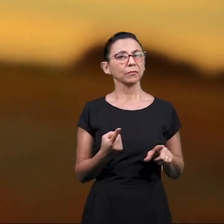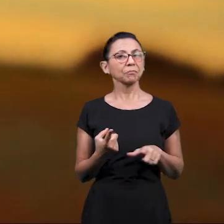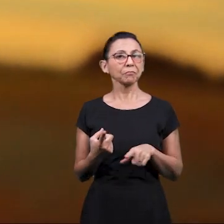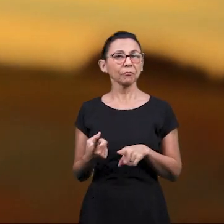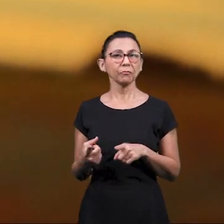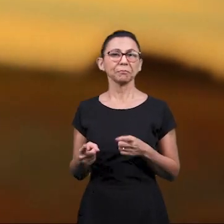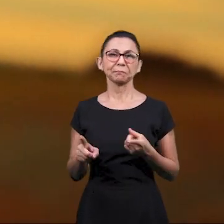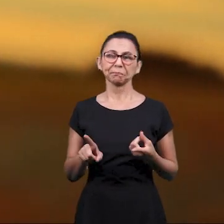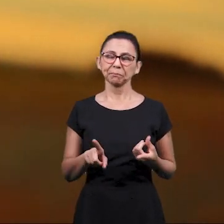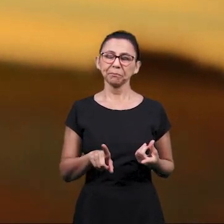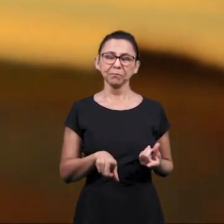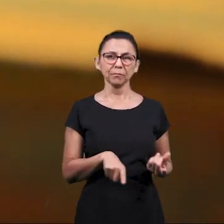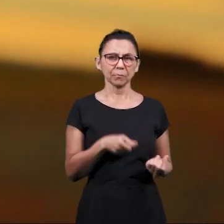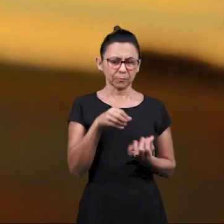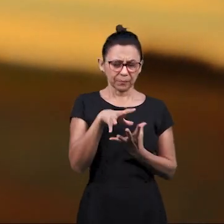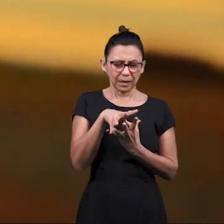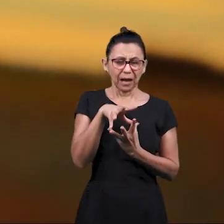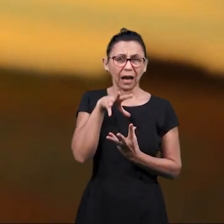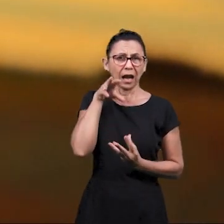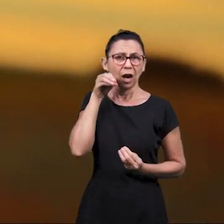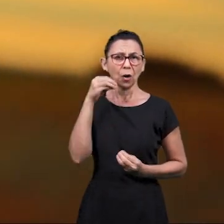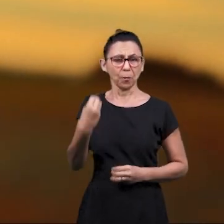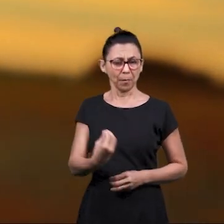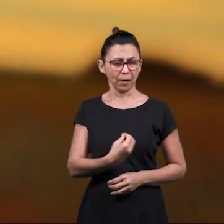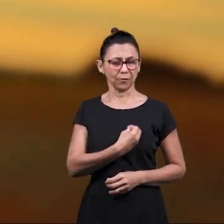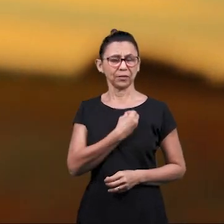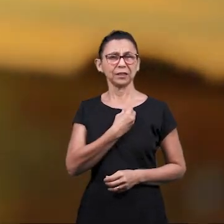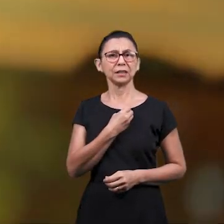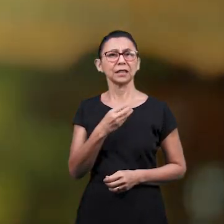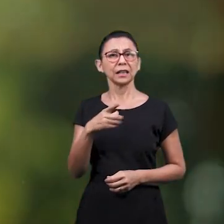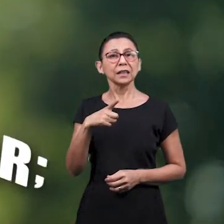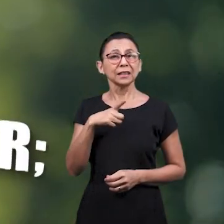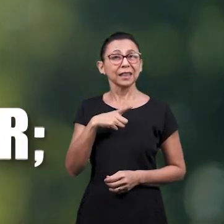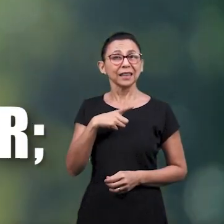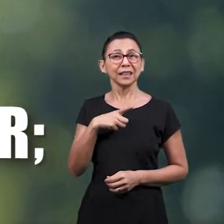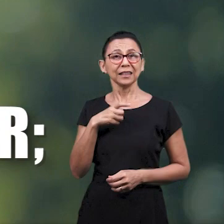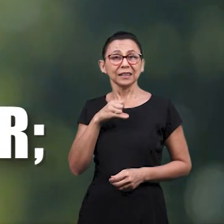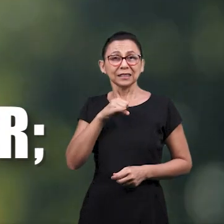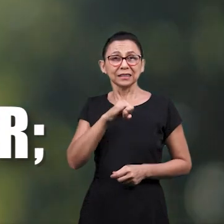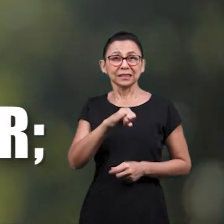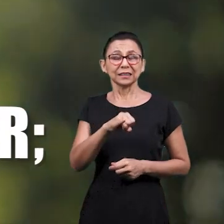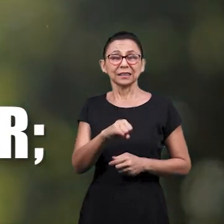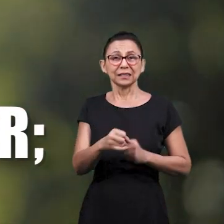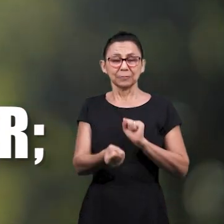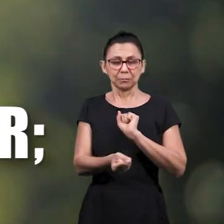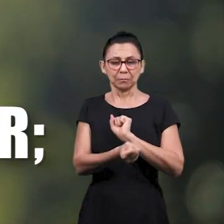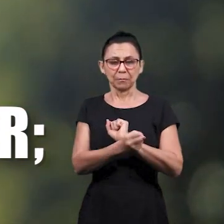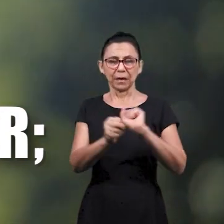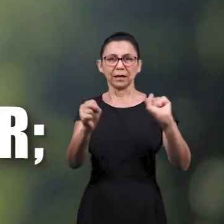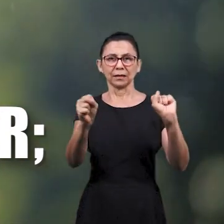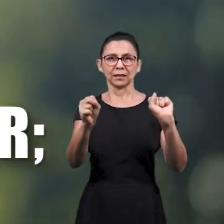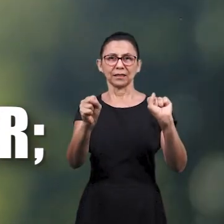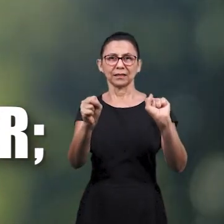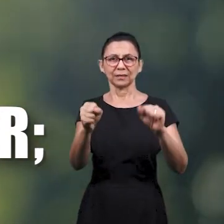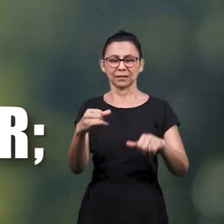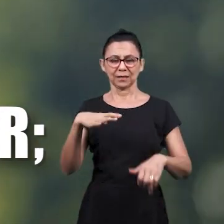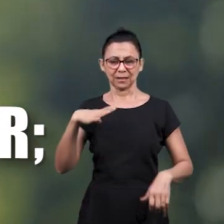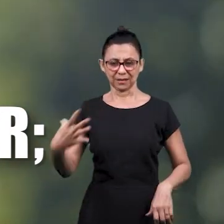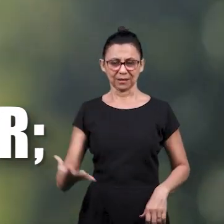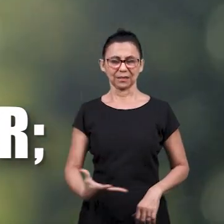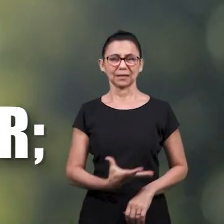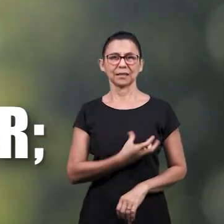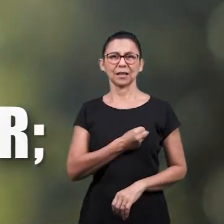Искупленная душа моя будет иметь жизнь и в Тебе, и в Твоей любви.